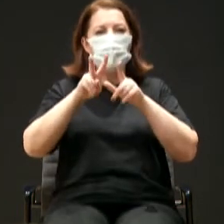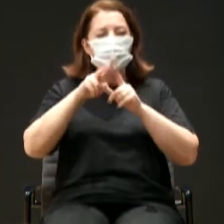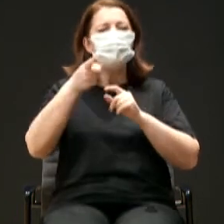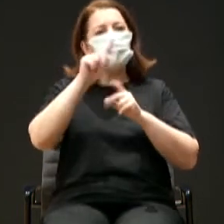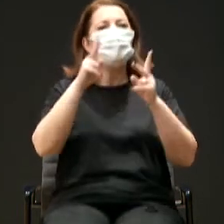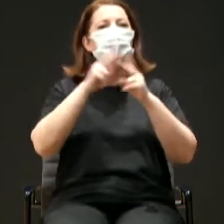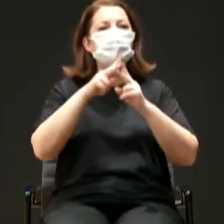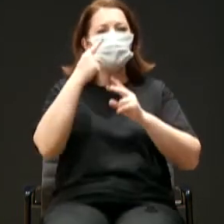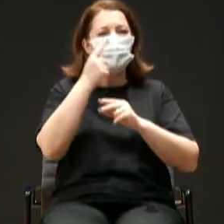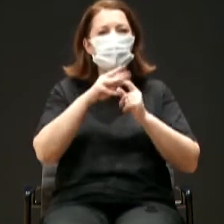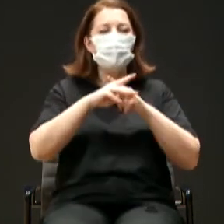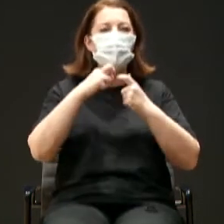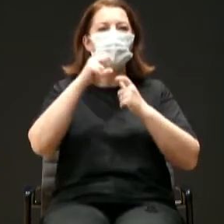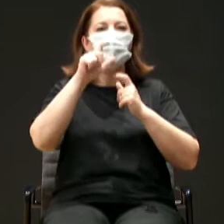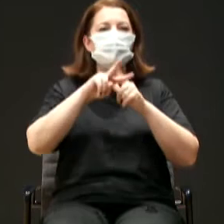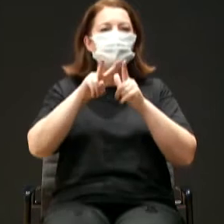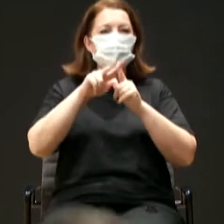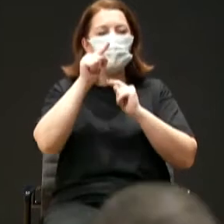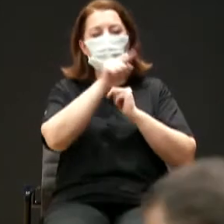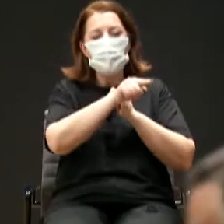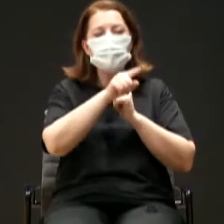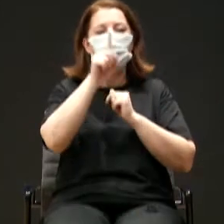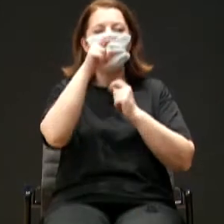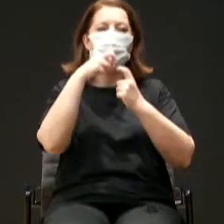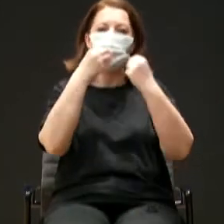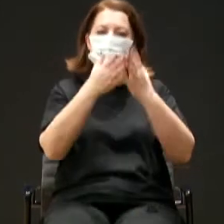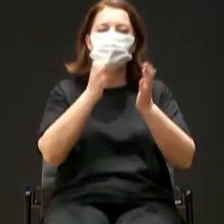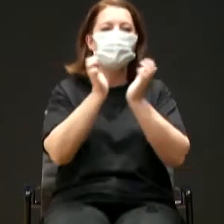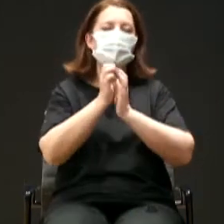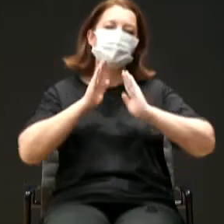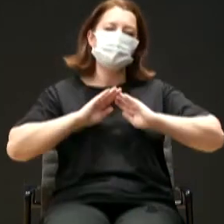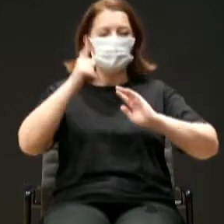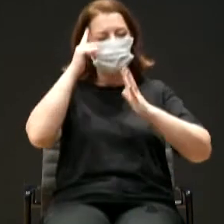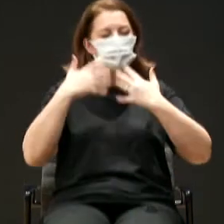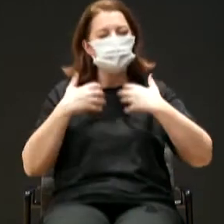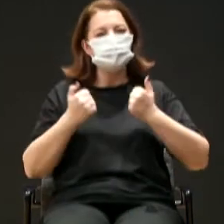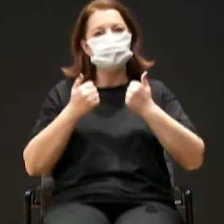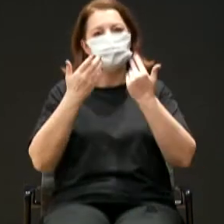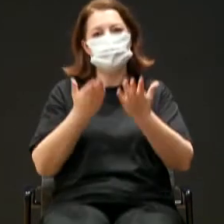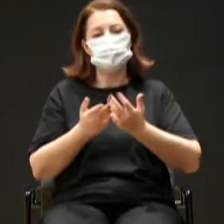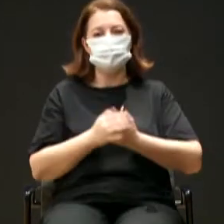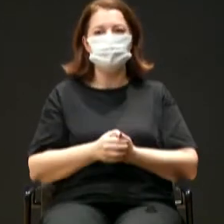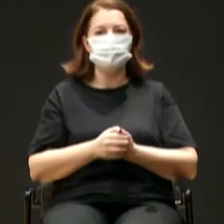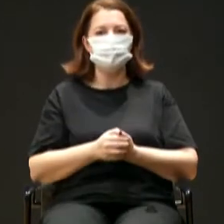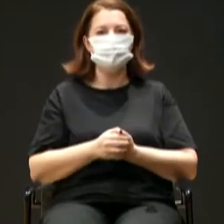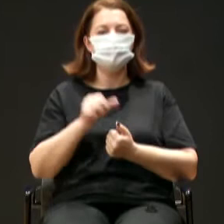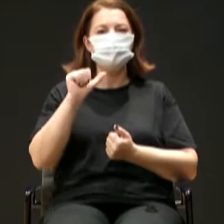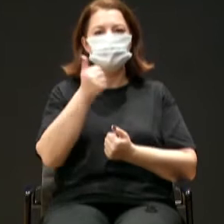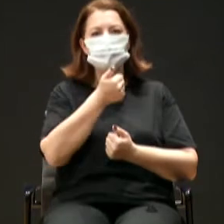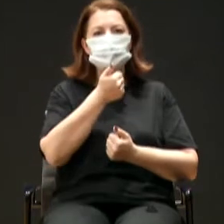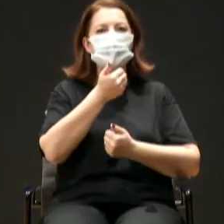memuru Ercan Yangöz'e Allah'tan rahmet, ailelerine sabır ve başsağlığı diliyorum. Değerli meclis